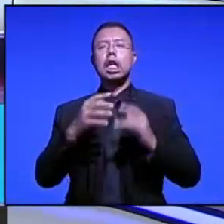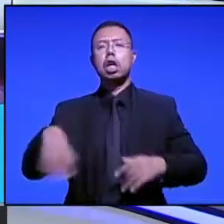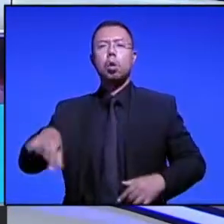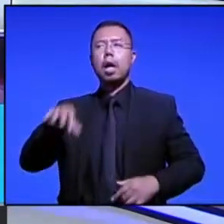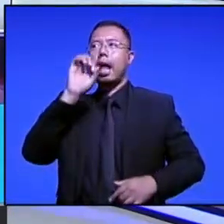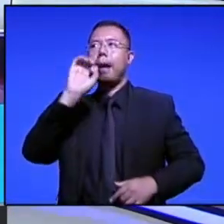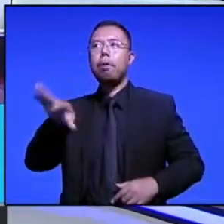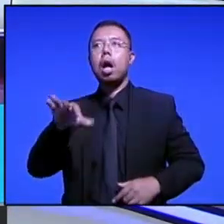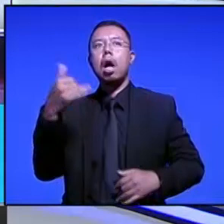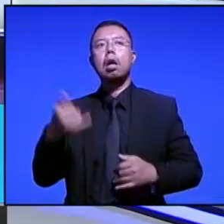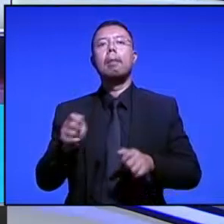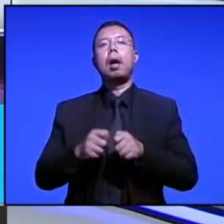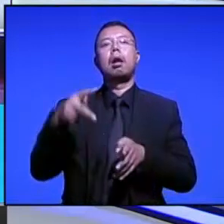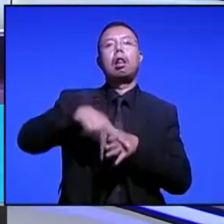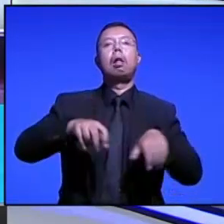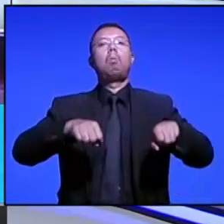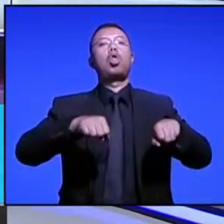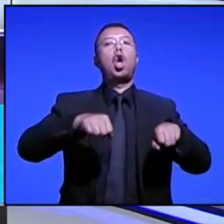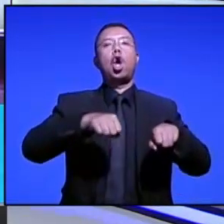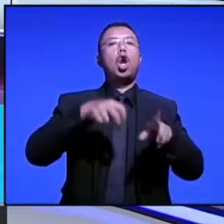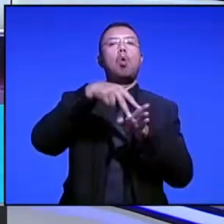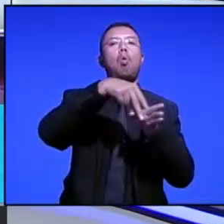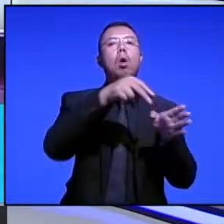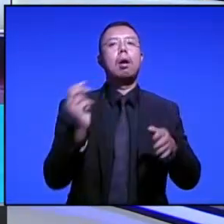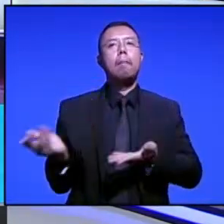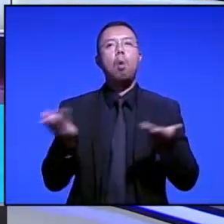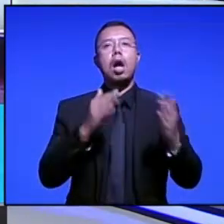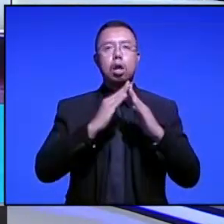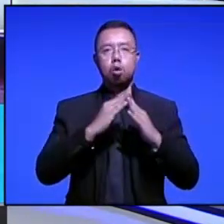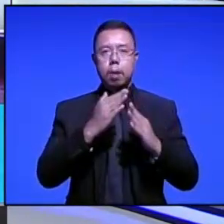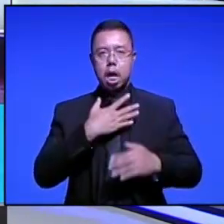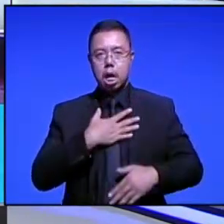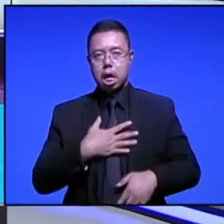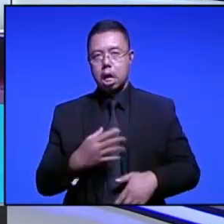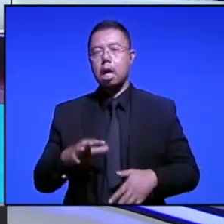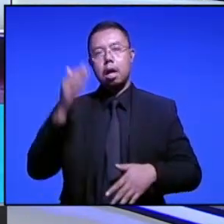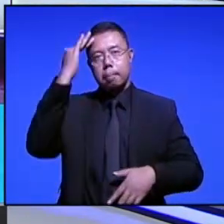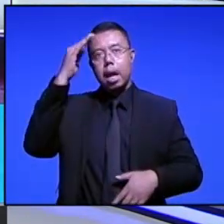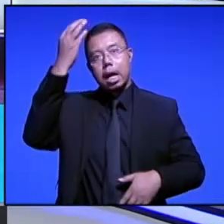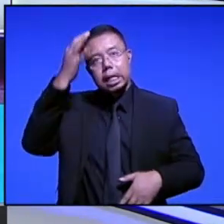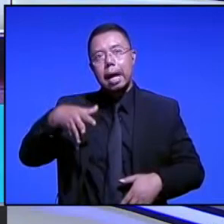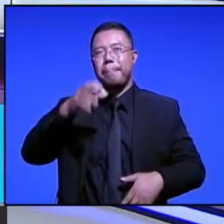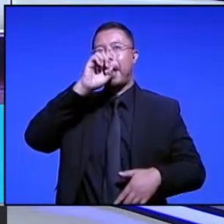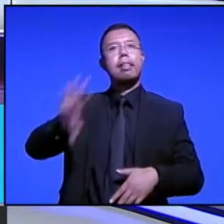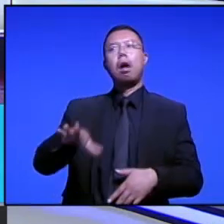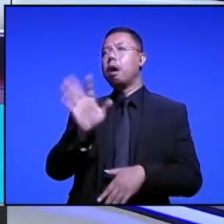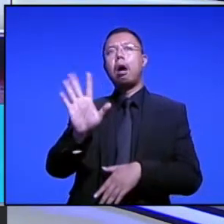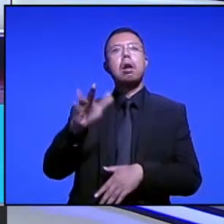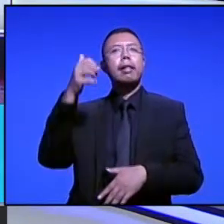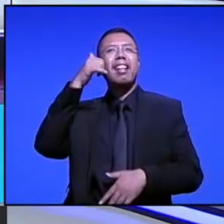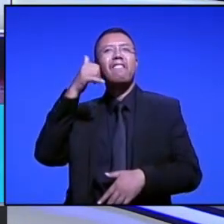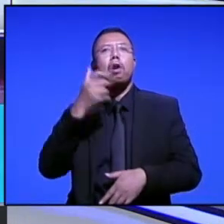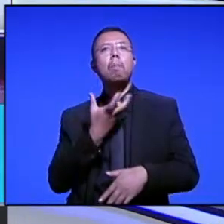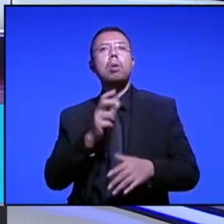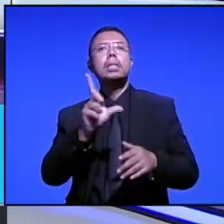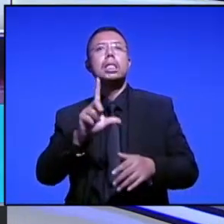dilaporkan akhirnya memakai sepeda motor untuk membawa jenazah ke rumah duka. Sementara kepala desa membantah dihubungi pihak keluarga untuk